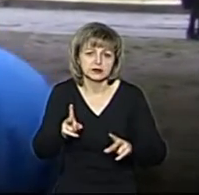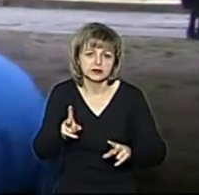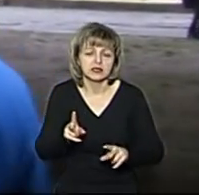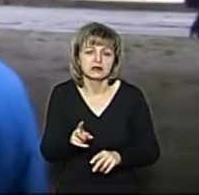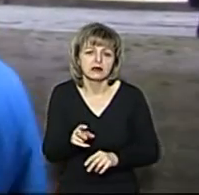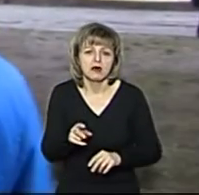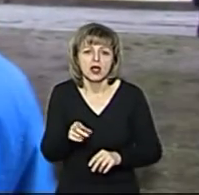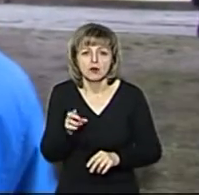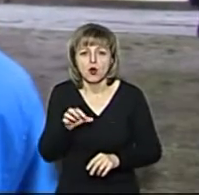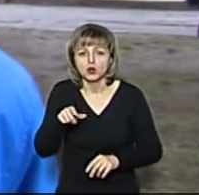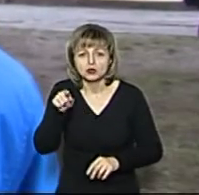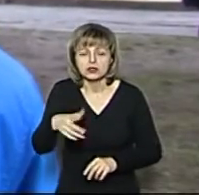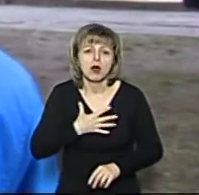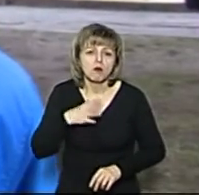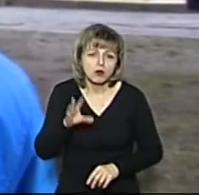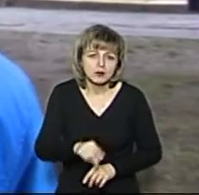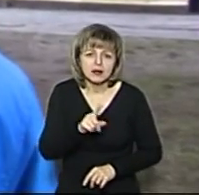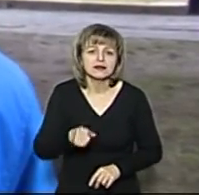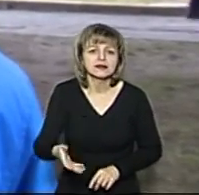помирали люди за нас, які боролися